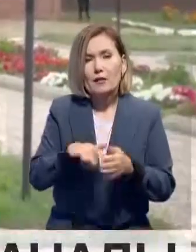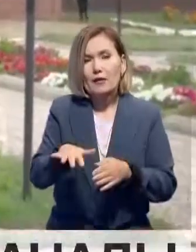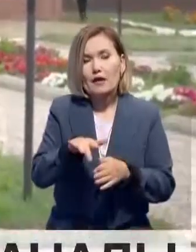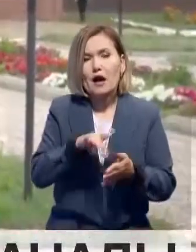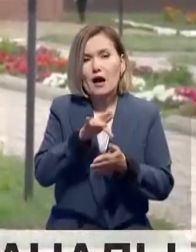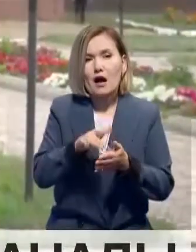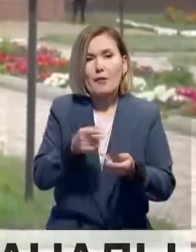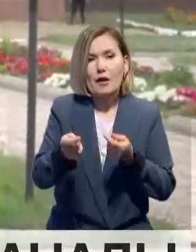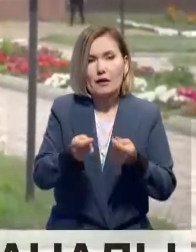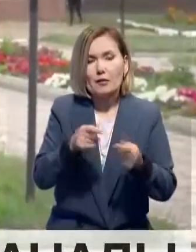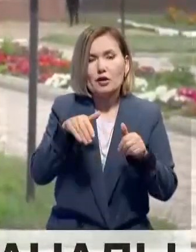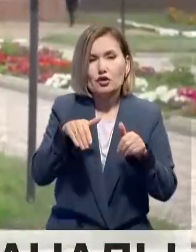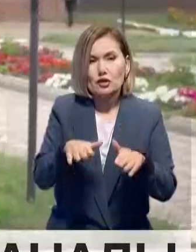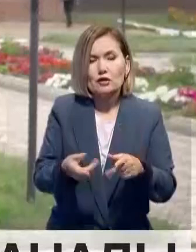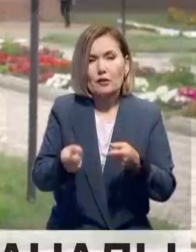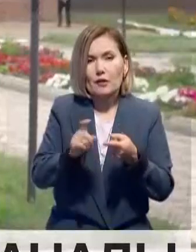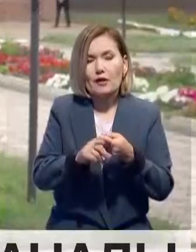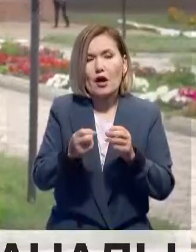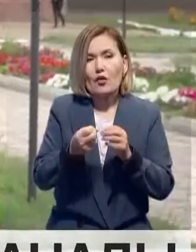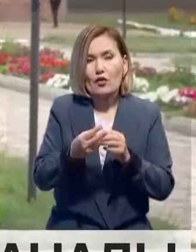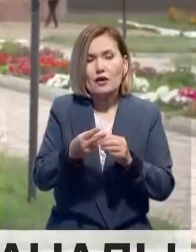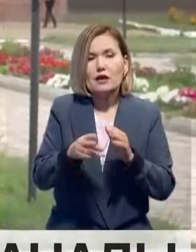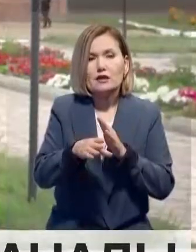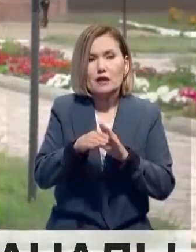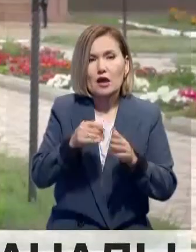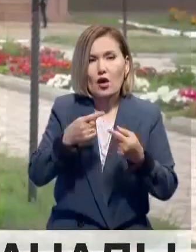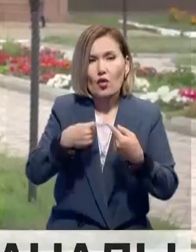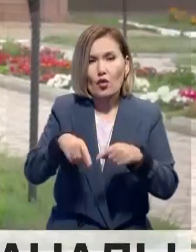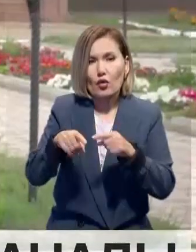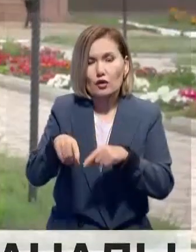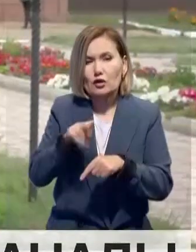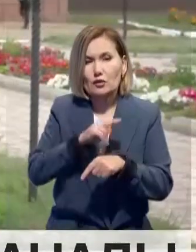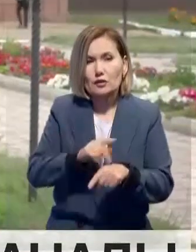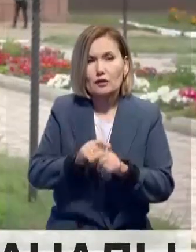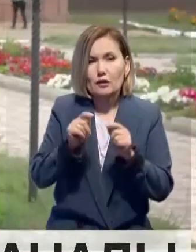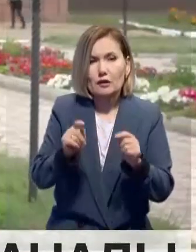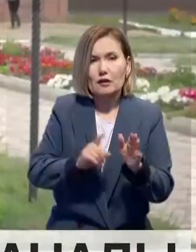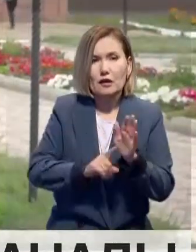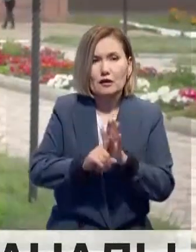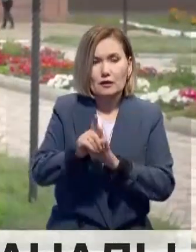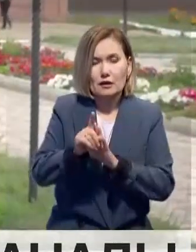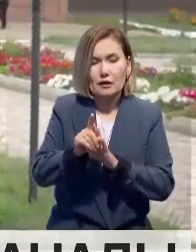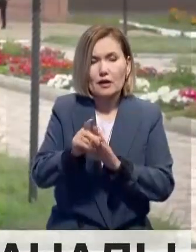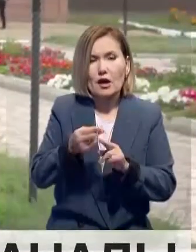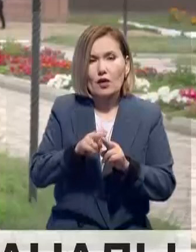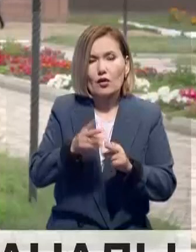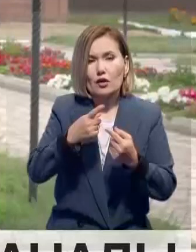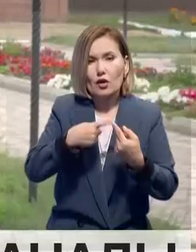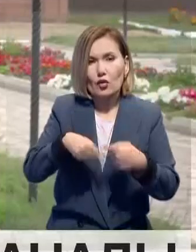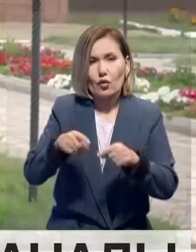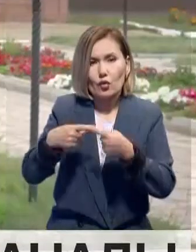қала әкімінің шешімімен 12 сайлау учаскесі құрылды. Ол